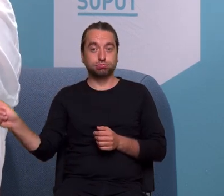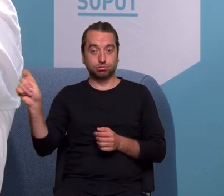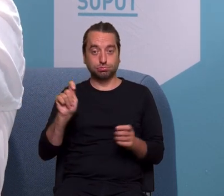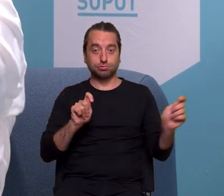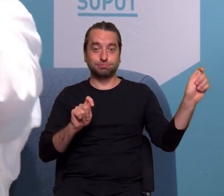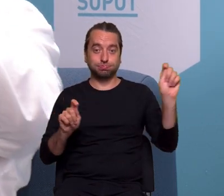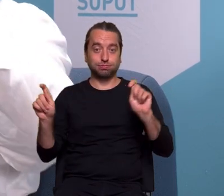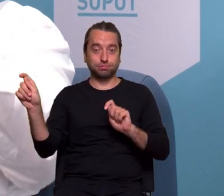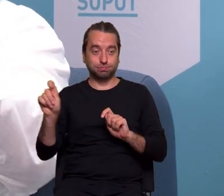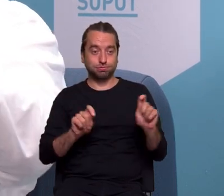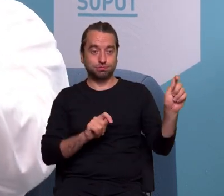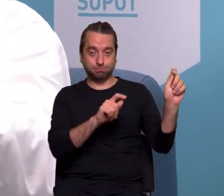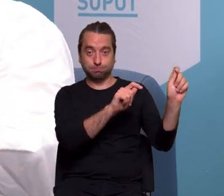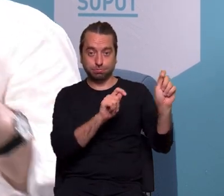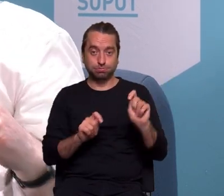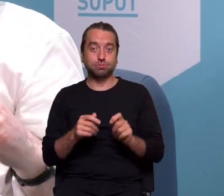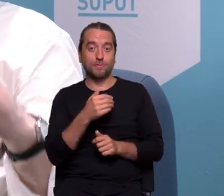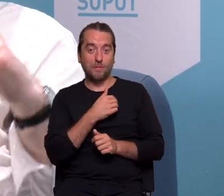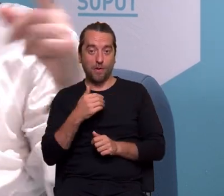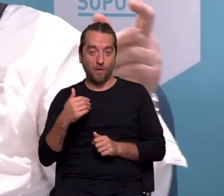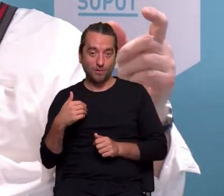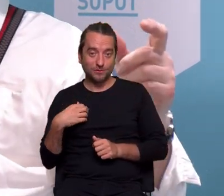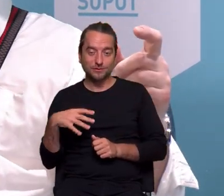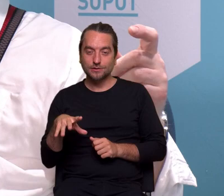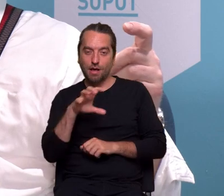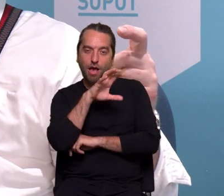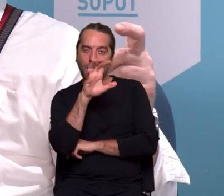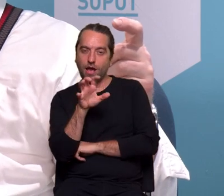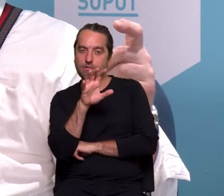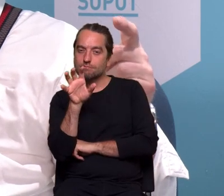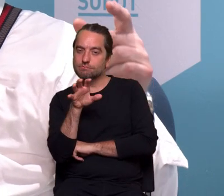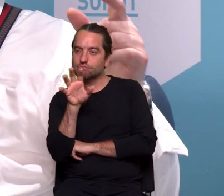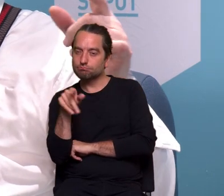nas, wiecie Państwo, żeby oglądać